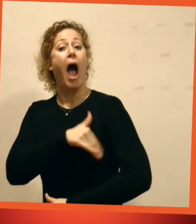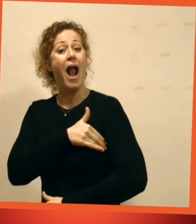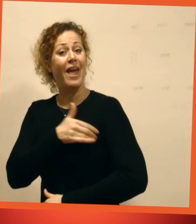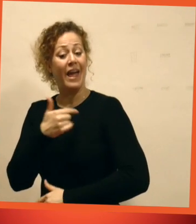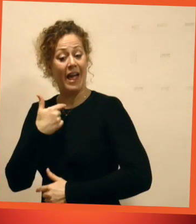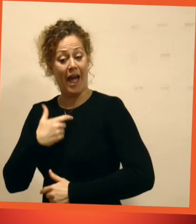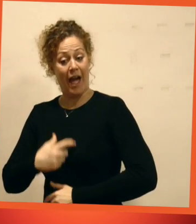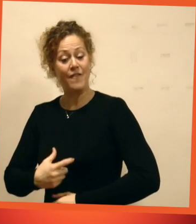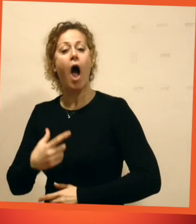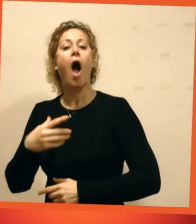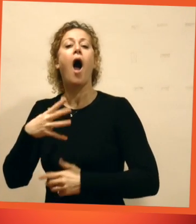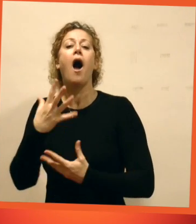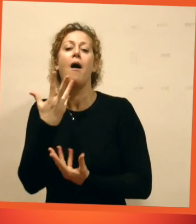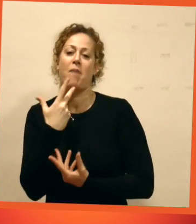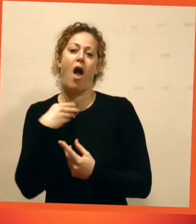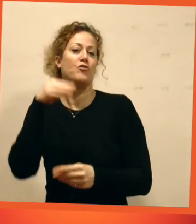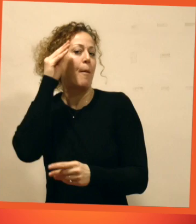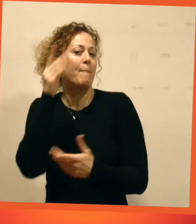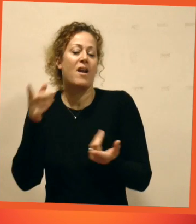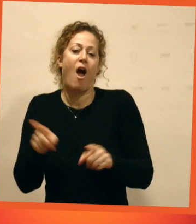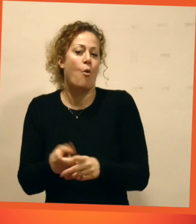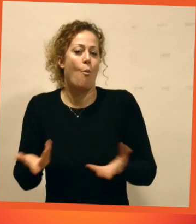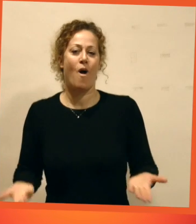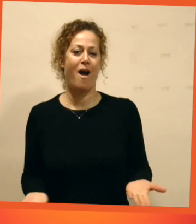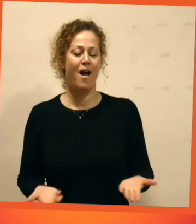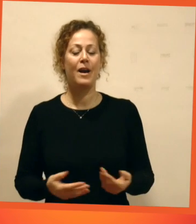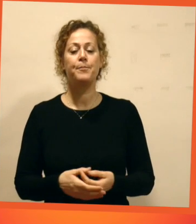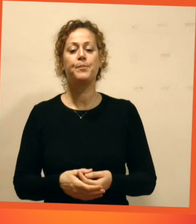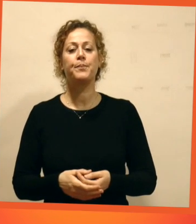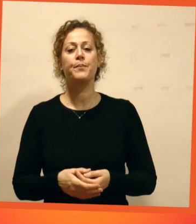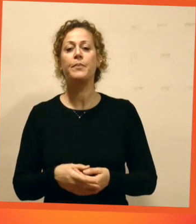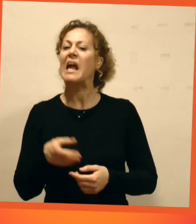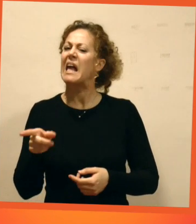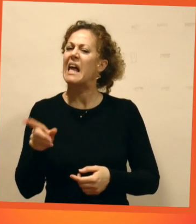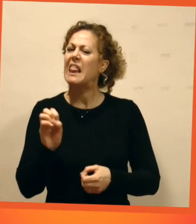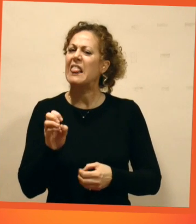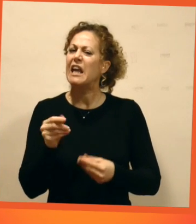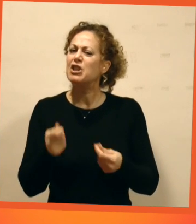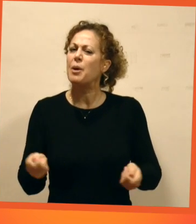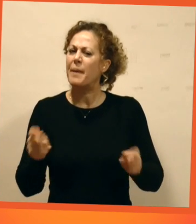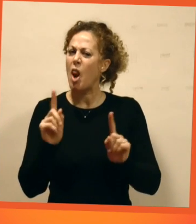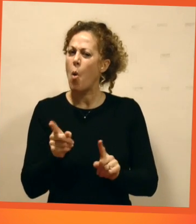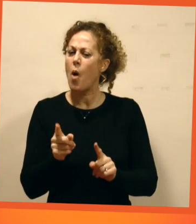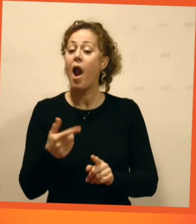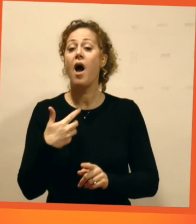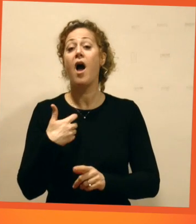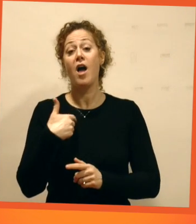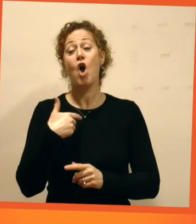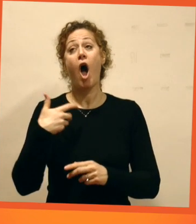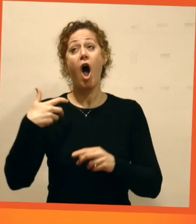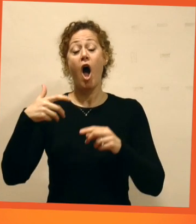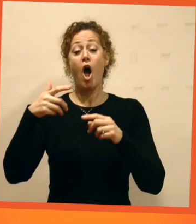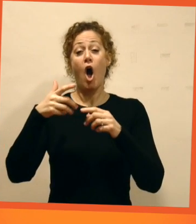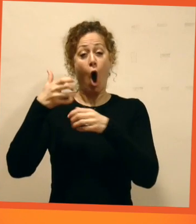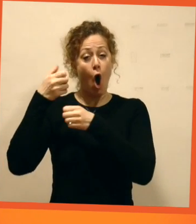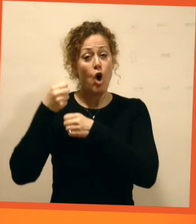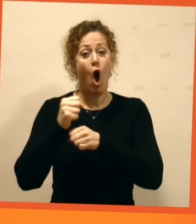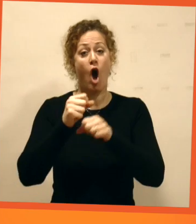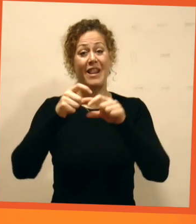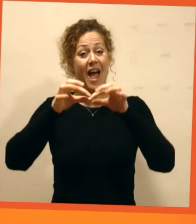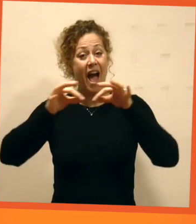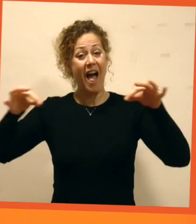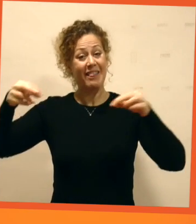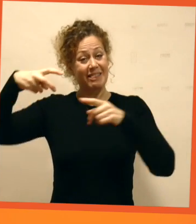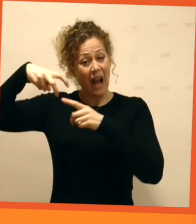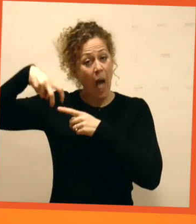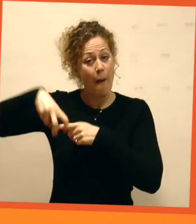imparare, quindi... Che disciplina fai? A me piace tanto l'aerea, la corda, il trapezio, ma anche i